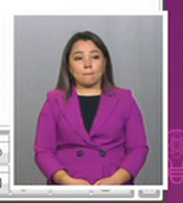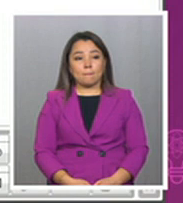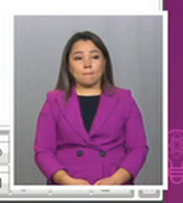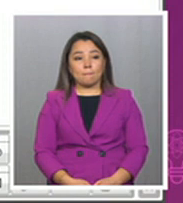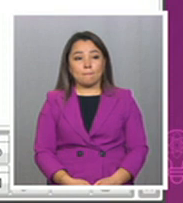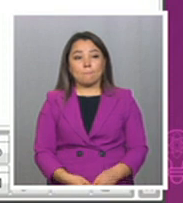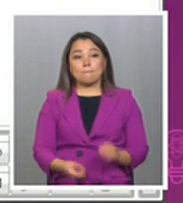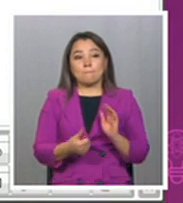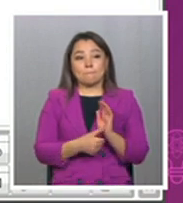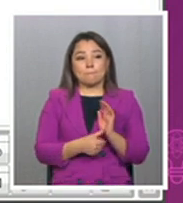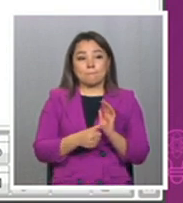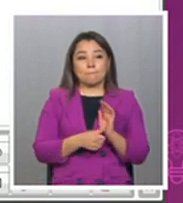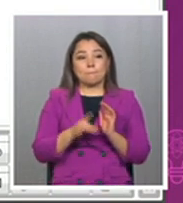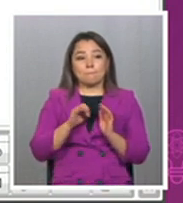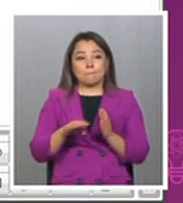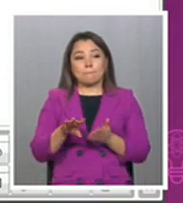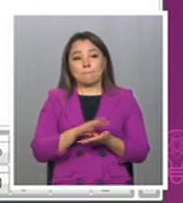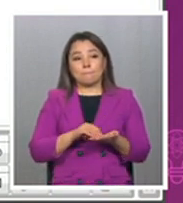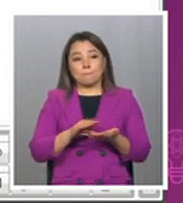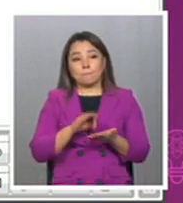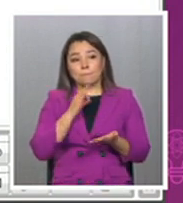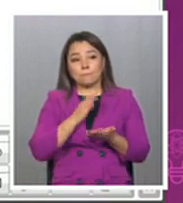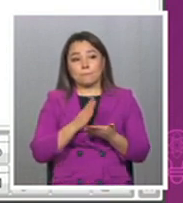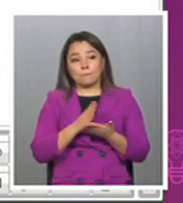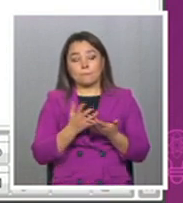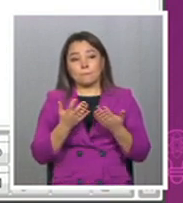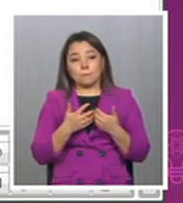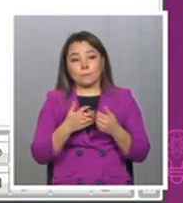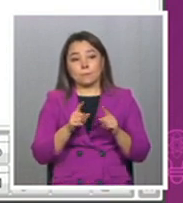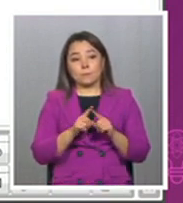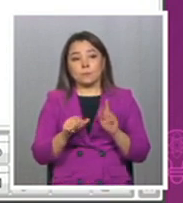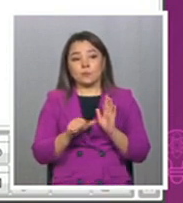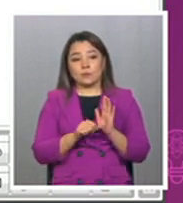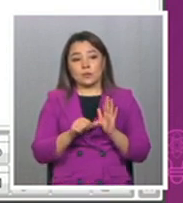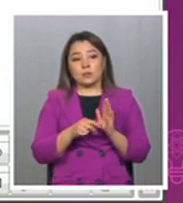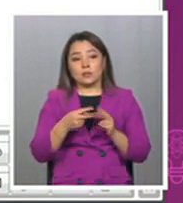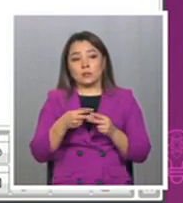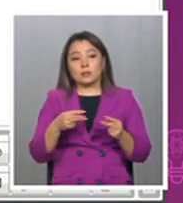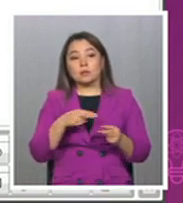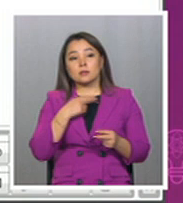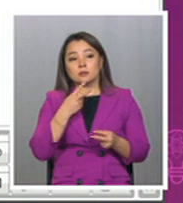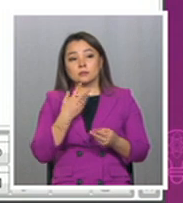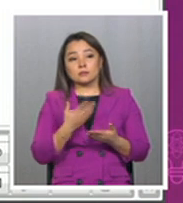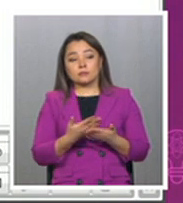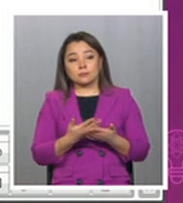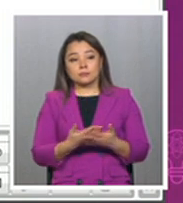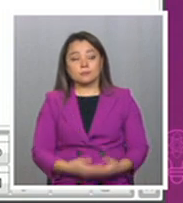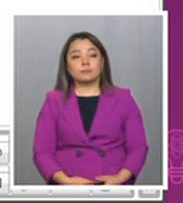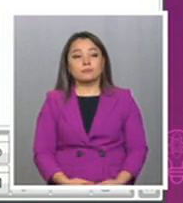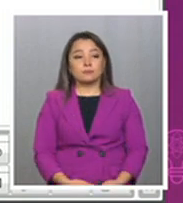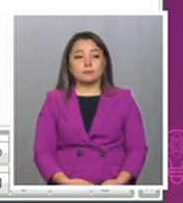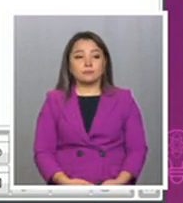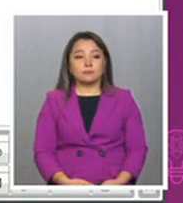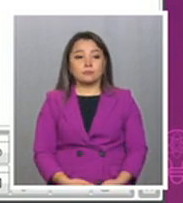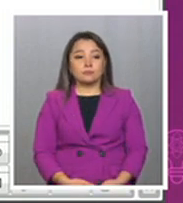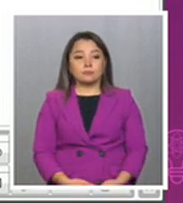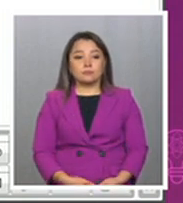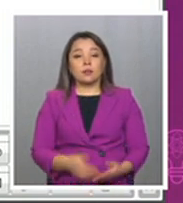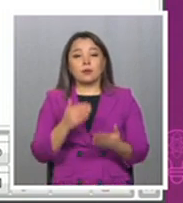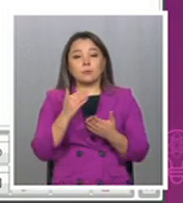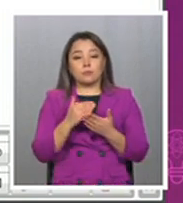6 рет қайталануы тиіс. Ол үшін есептілікті 6-ға теңестіреміз. Сонымен